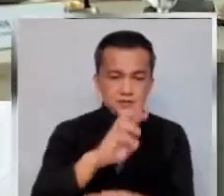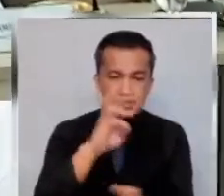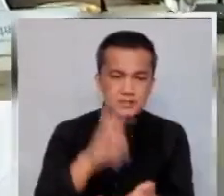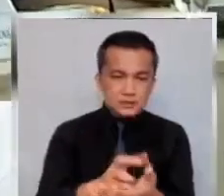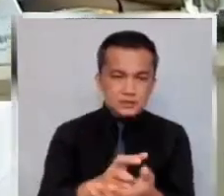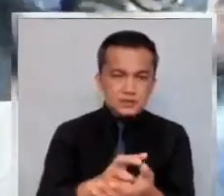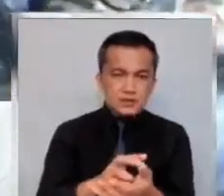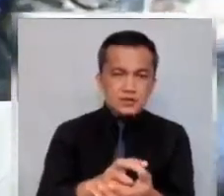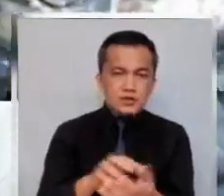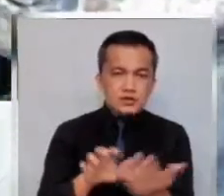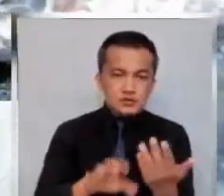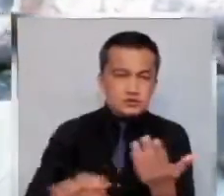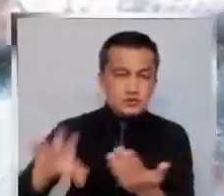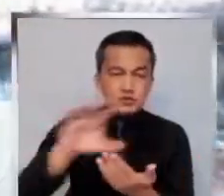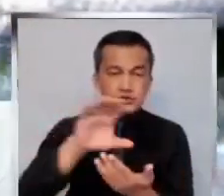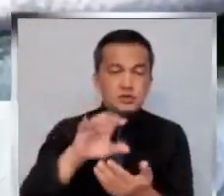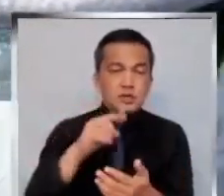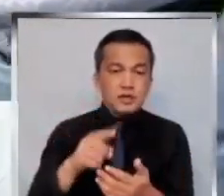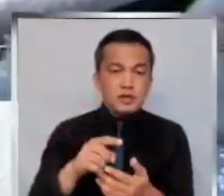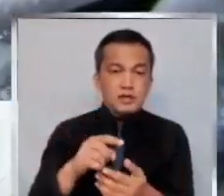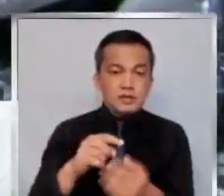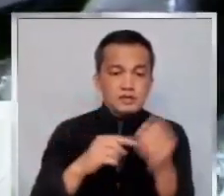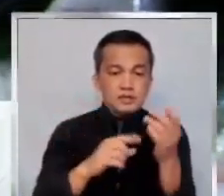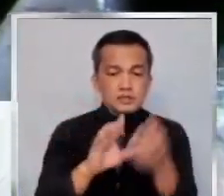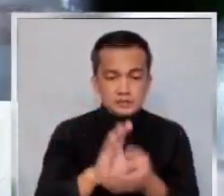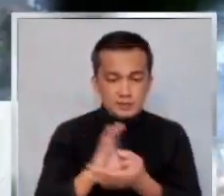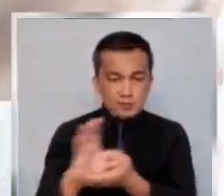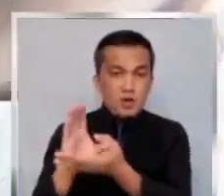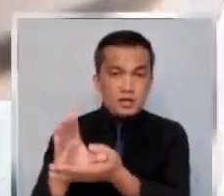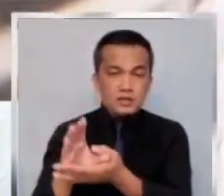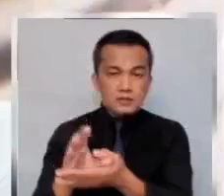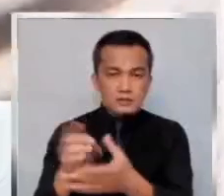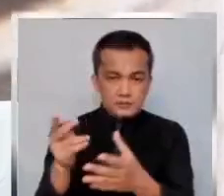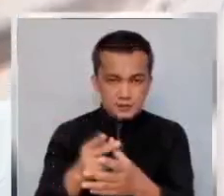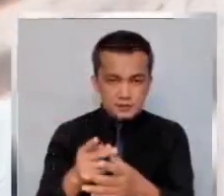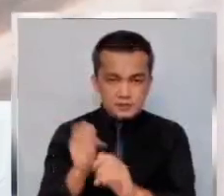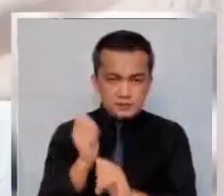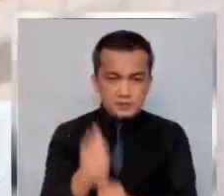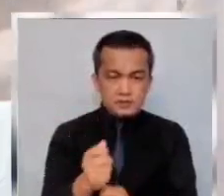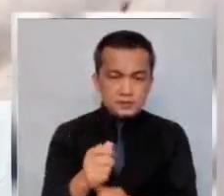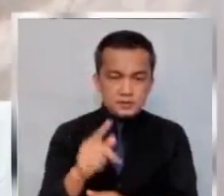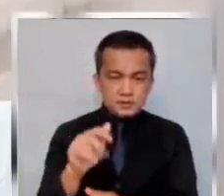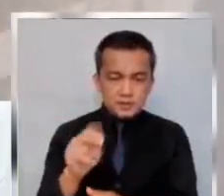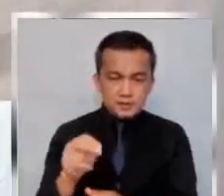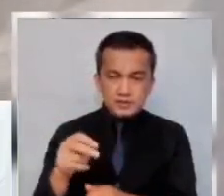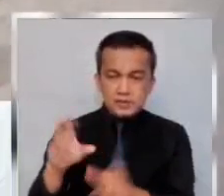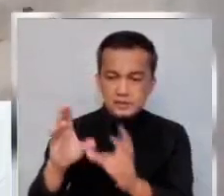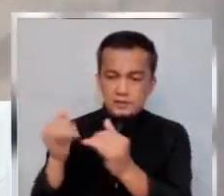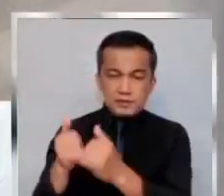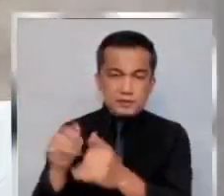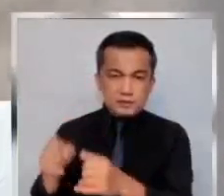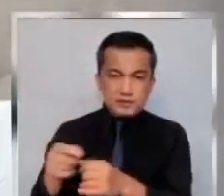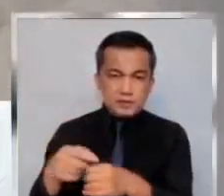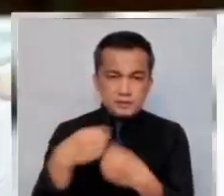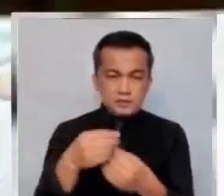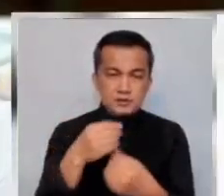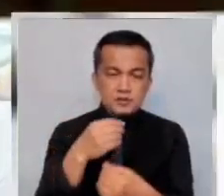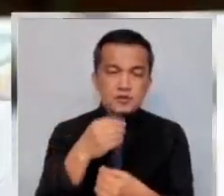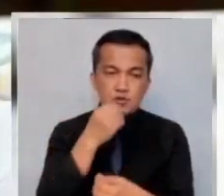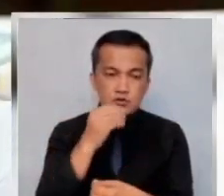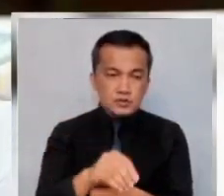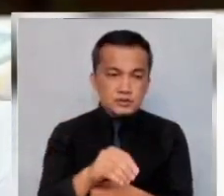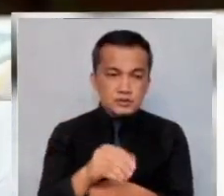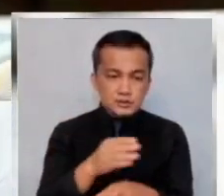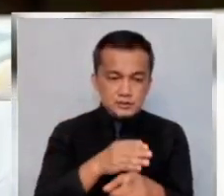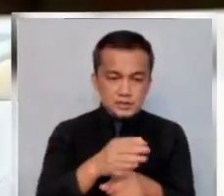Zamboanga Peninsula na pangunahing palaisdaan ng tamban. Ang mga cannery naman ang mag-i-issue ng purchase order direkta sa mga asosasyon ng